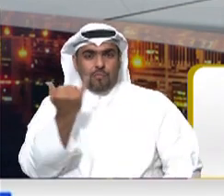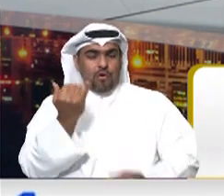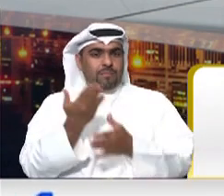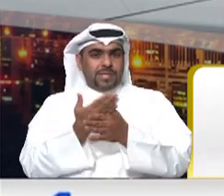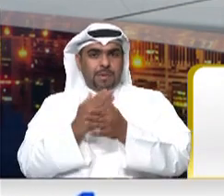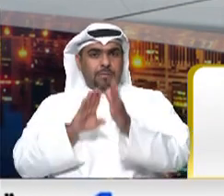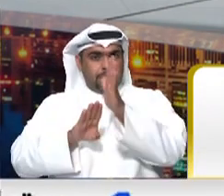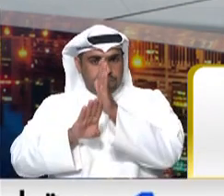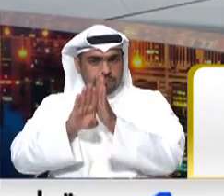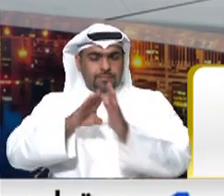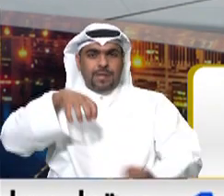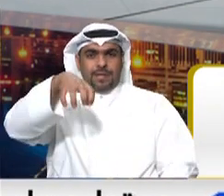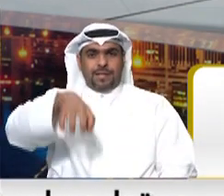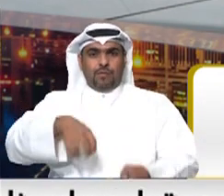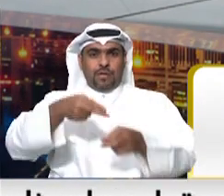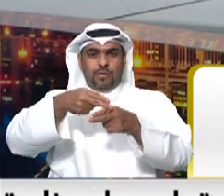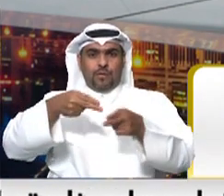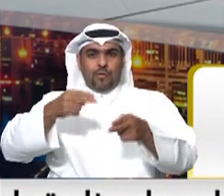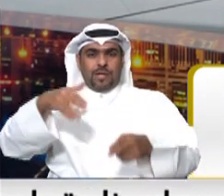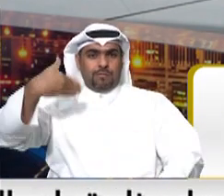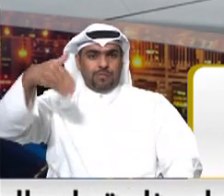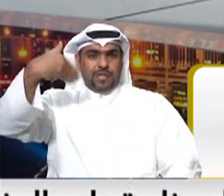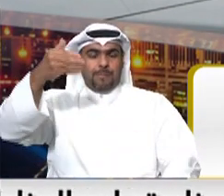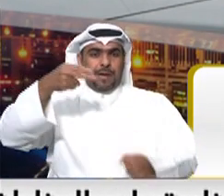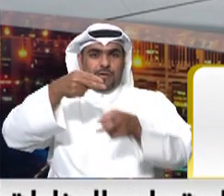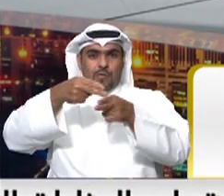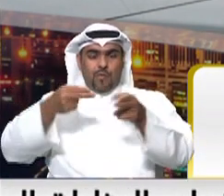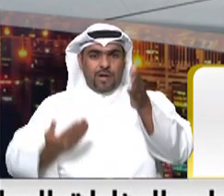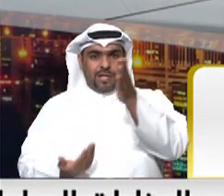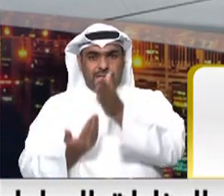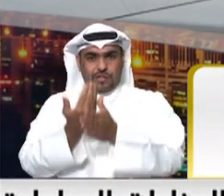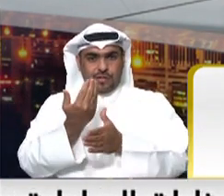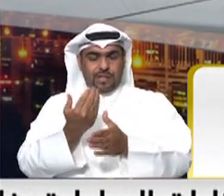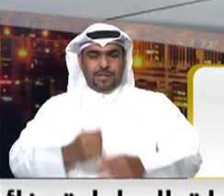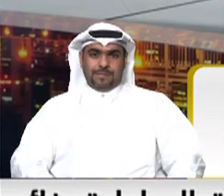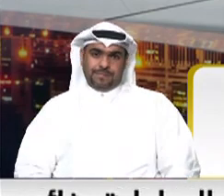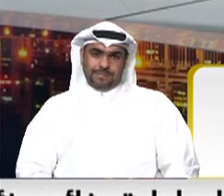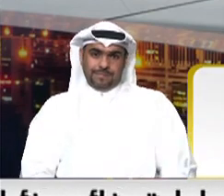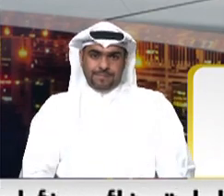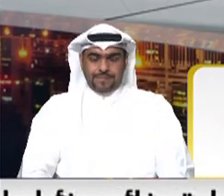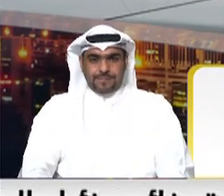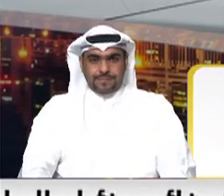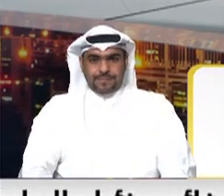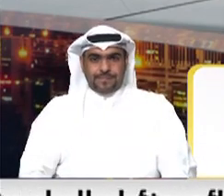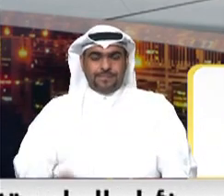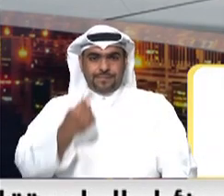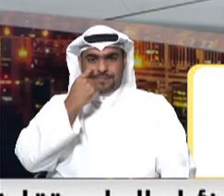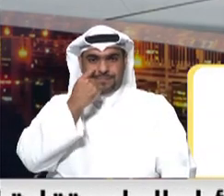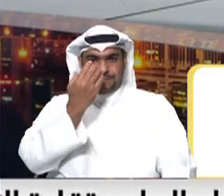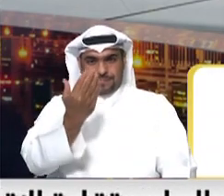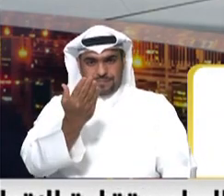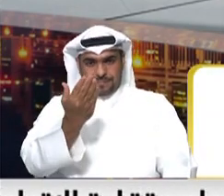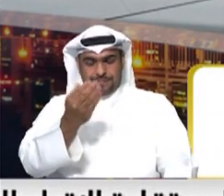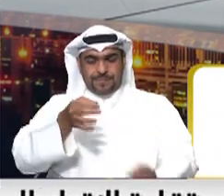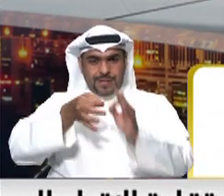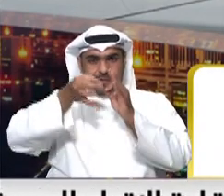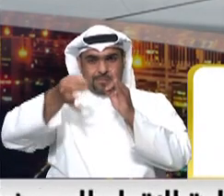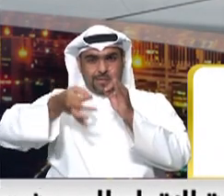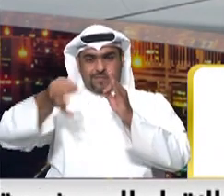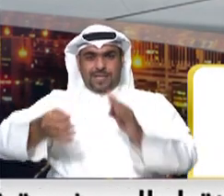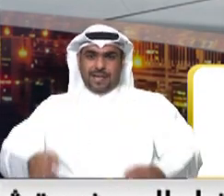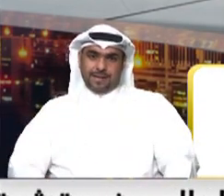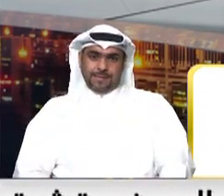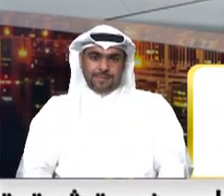ولبنة أساسية في بناء كويت جديدة أكثر قوة وأكثر ازدهارا. التفاصيل في سياق التقرير